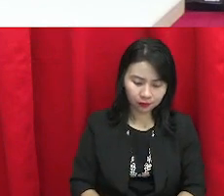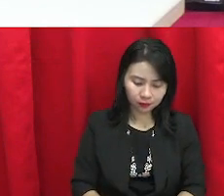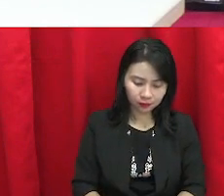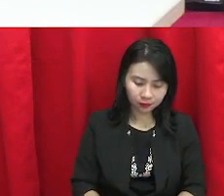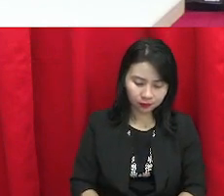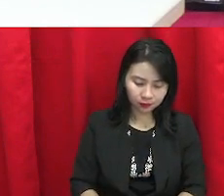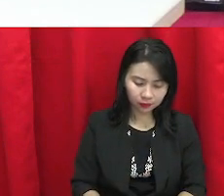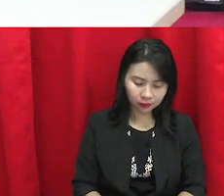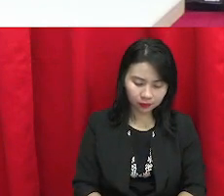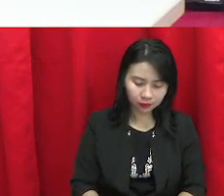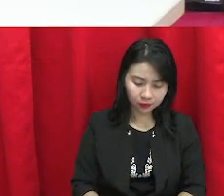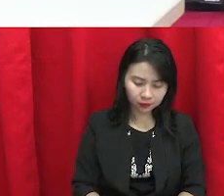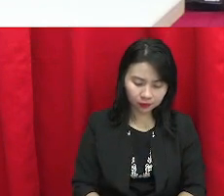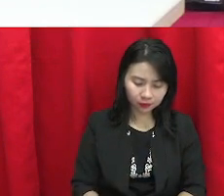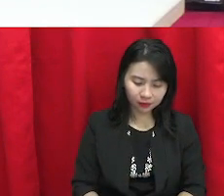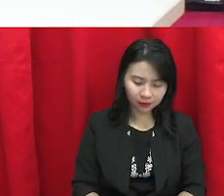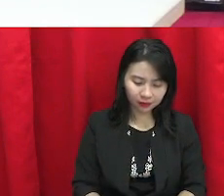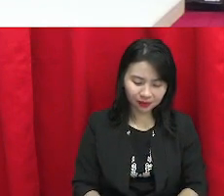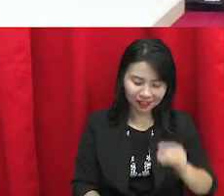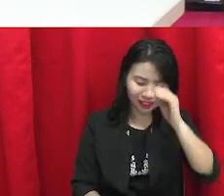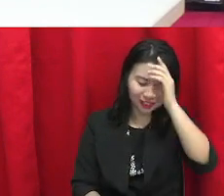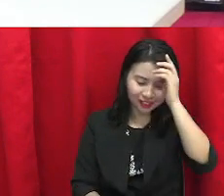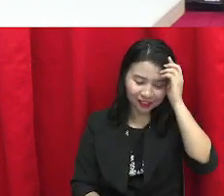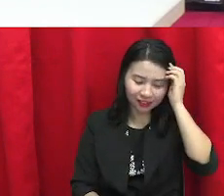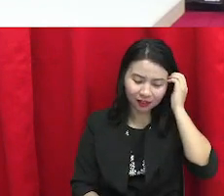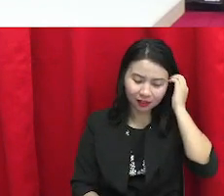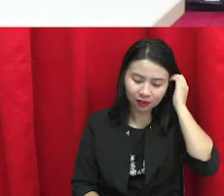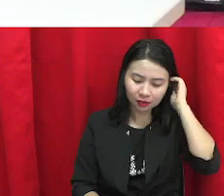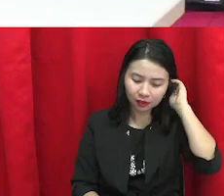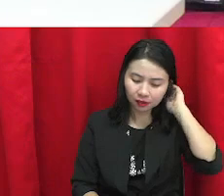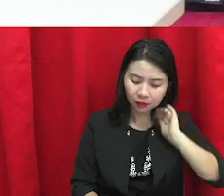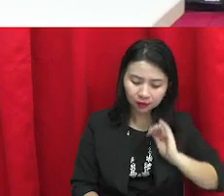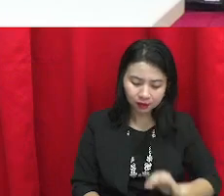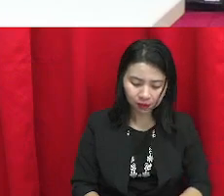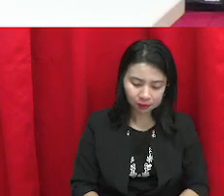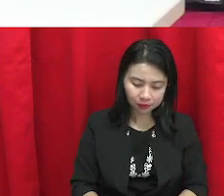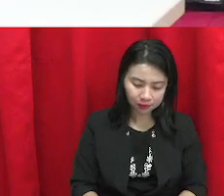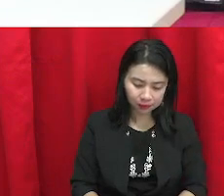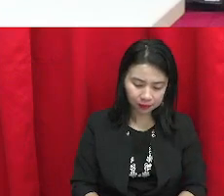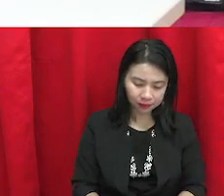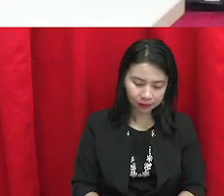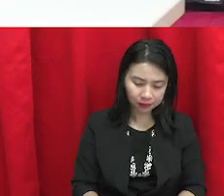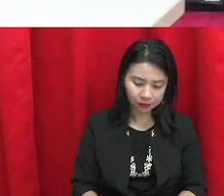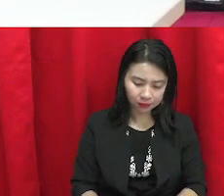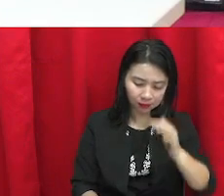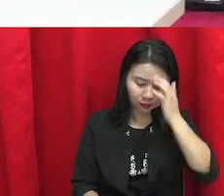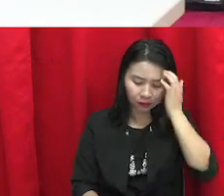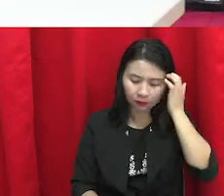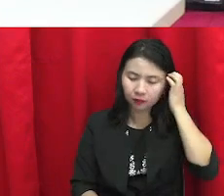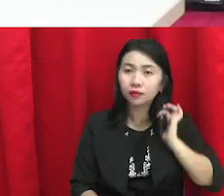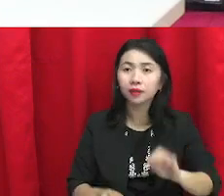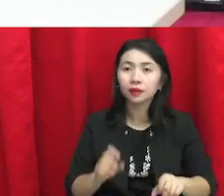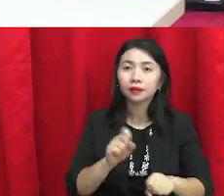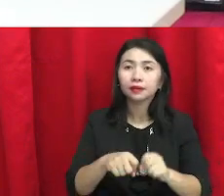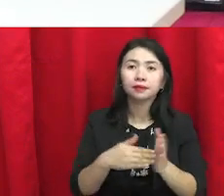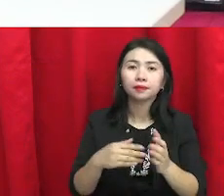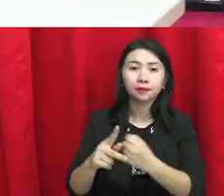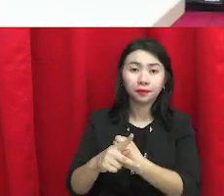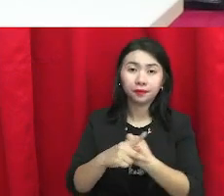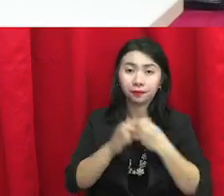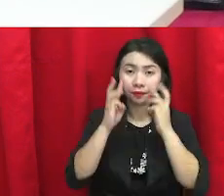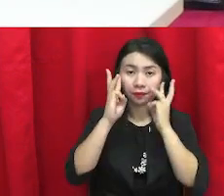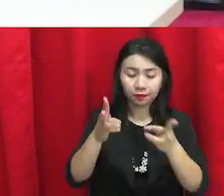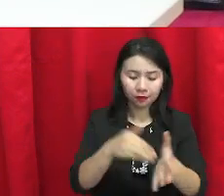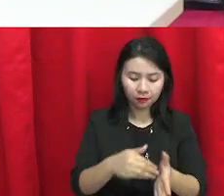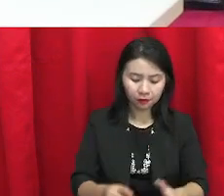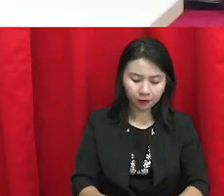ang will. Okay? And kaya inuulit ko sa bawat isa po sa inyo ay tune in sa mga Team